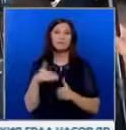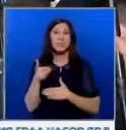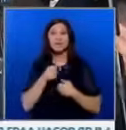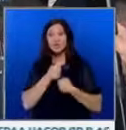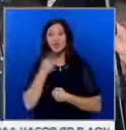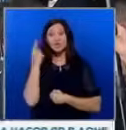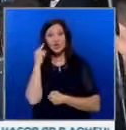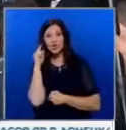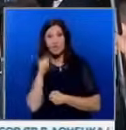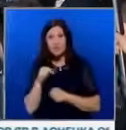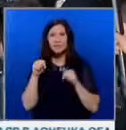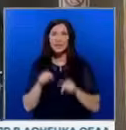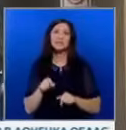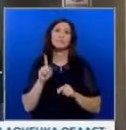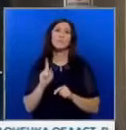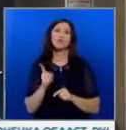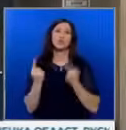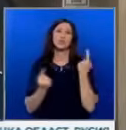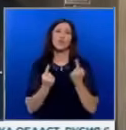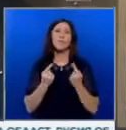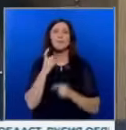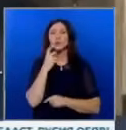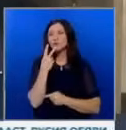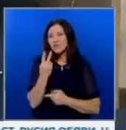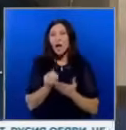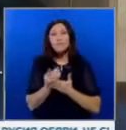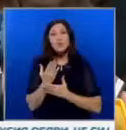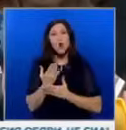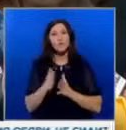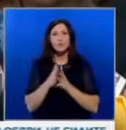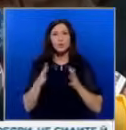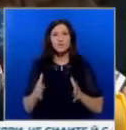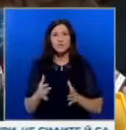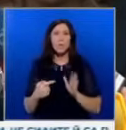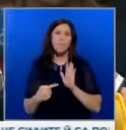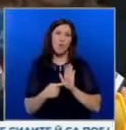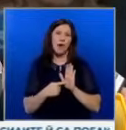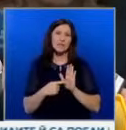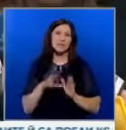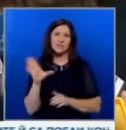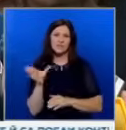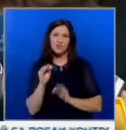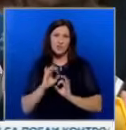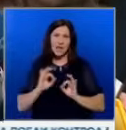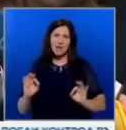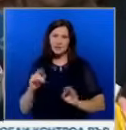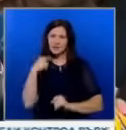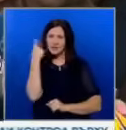тъжния вчерашен ден, днеска може да се шегуваме. Борисов видя и ново мнозинство. Показаха си всичките ясните